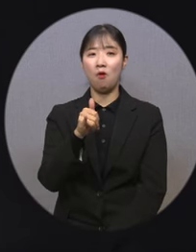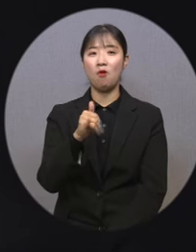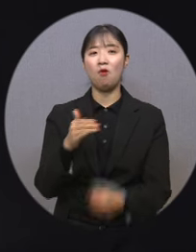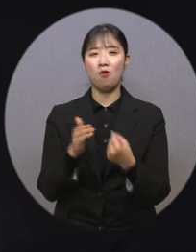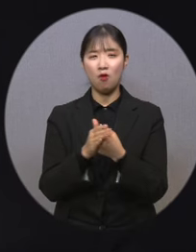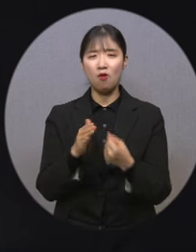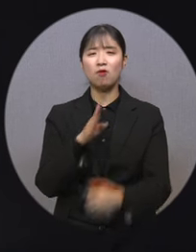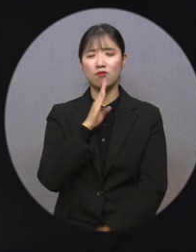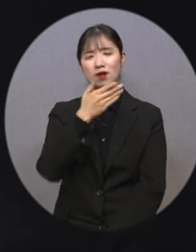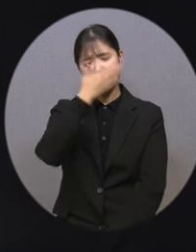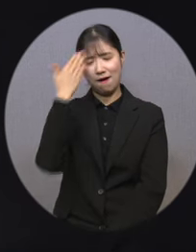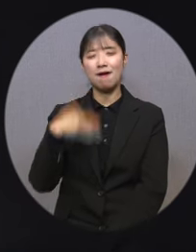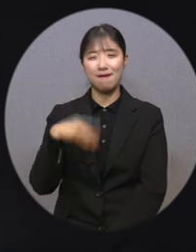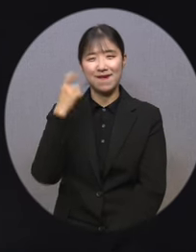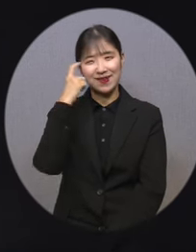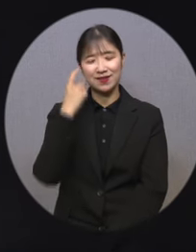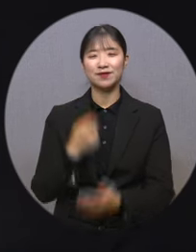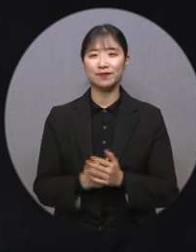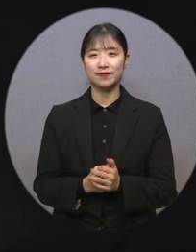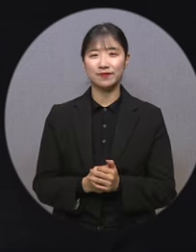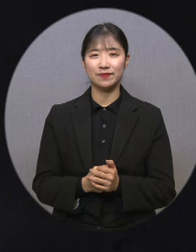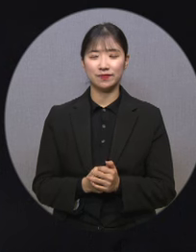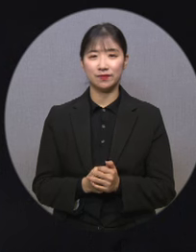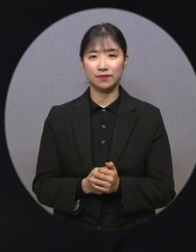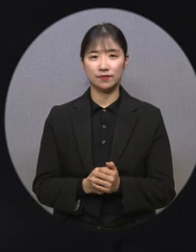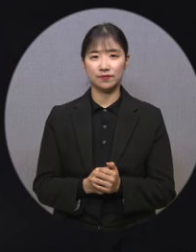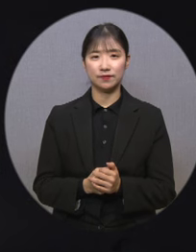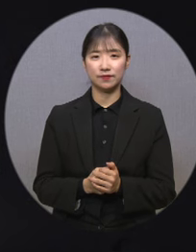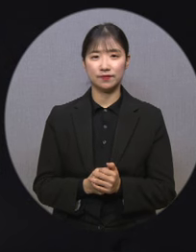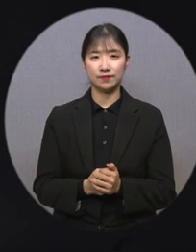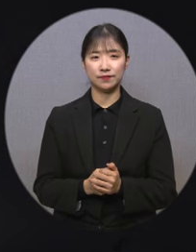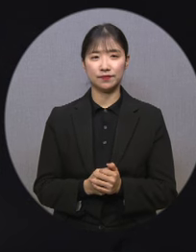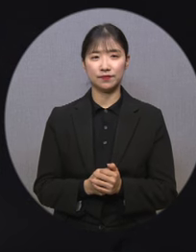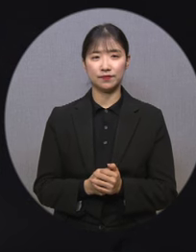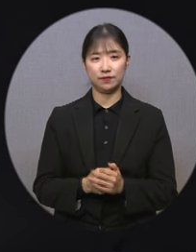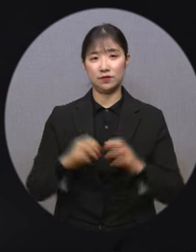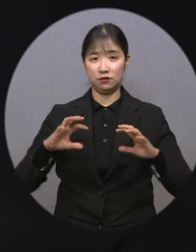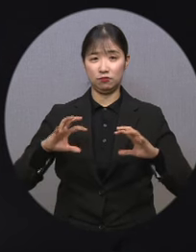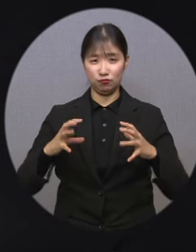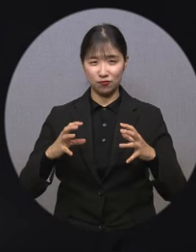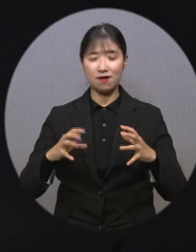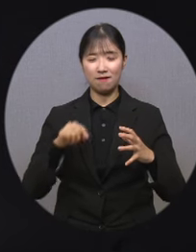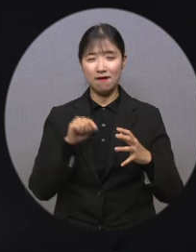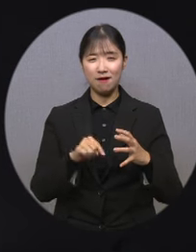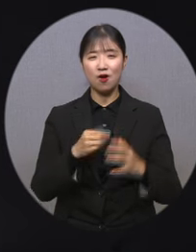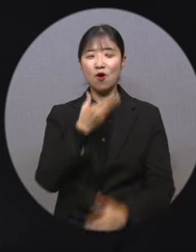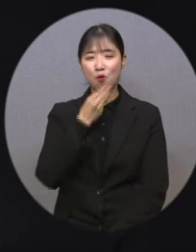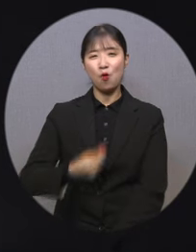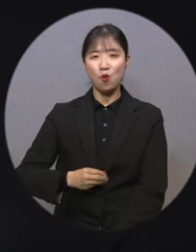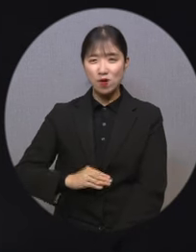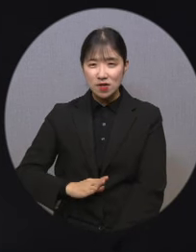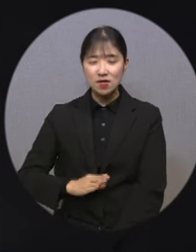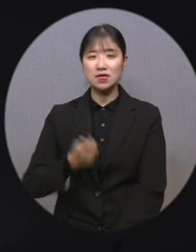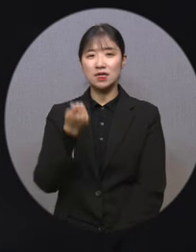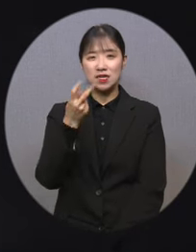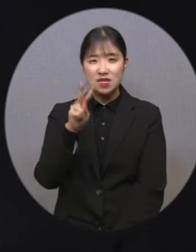참 그래도 다행이라고 생각합니다. 이게 국가에서 복지TV를 또